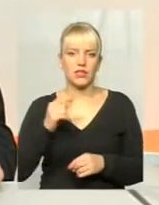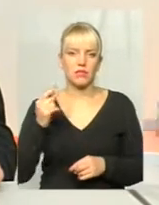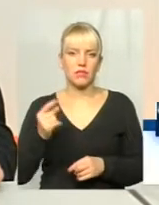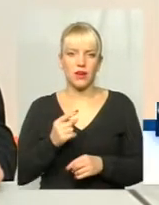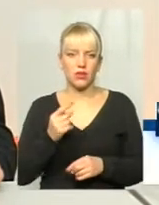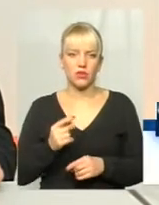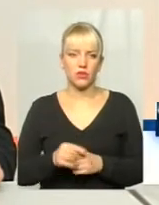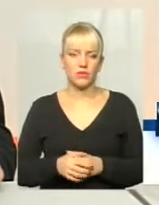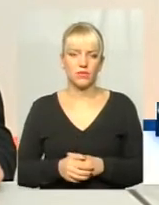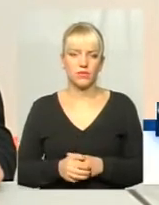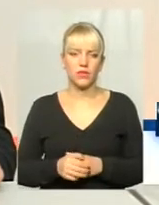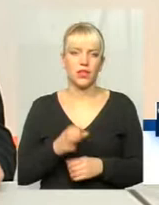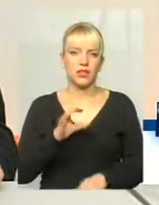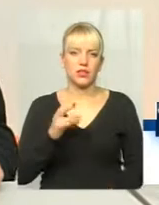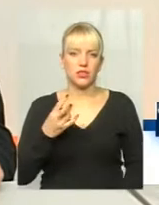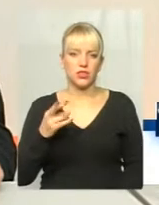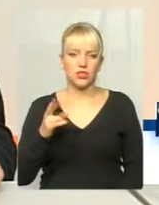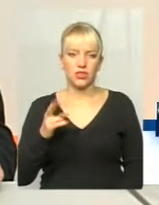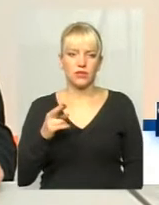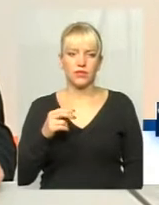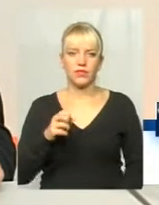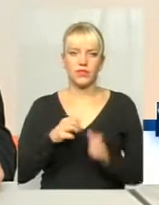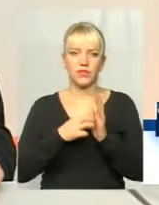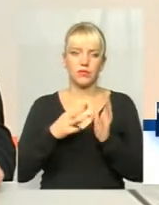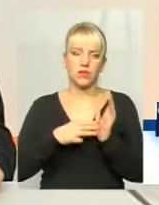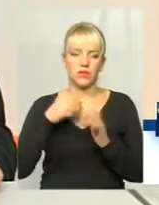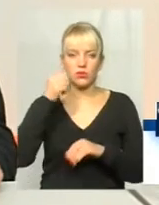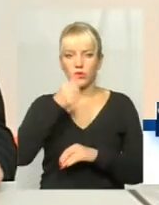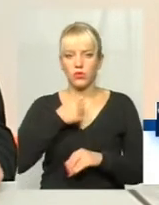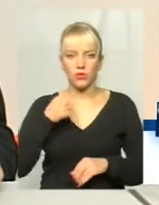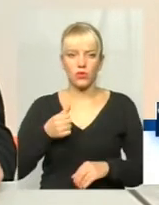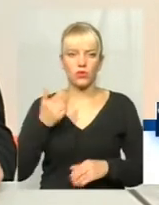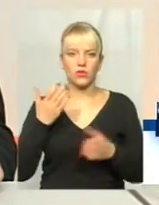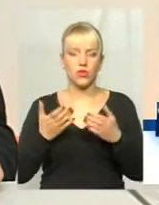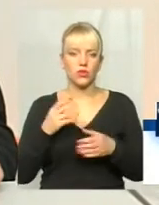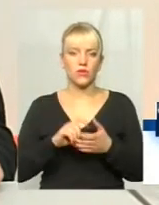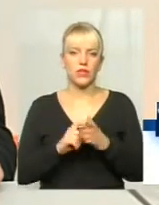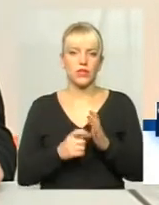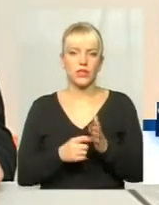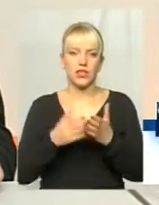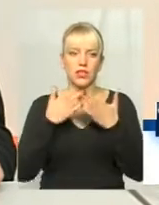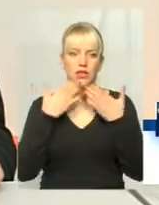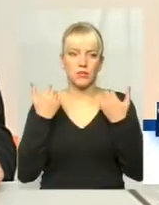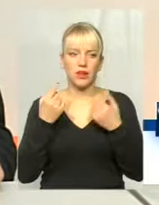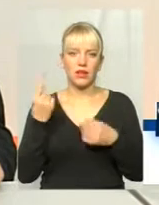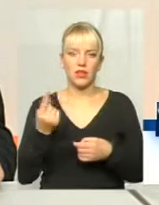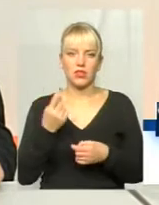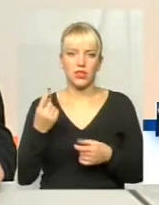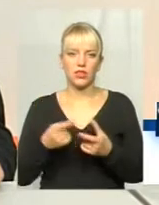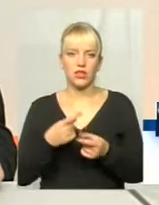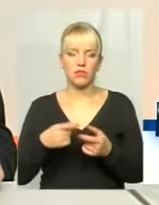1 січня, по-моєму, 2018 року, якщо в квартирі нема лічильника або